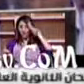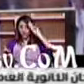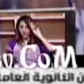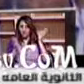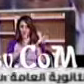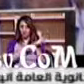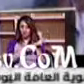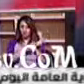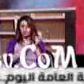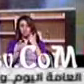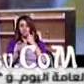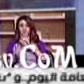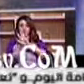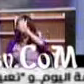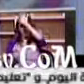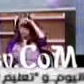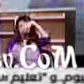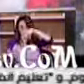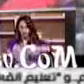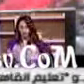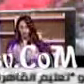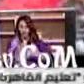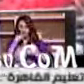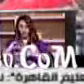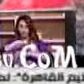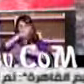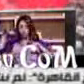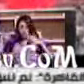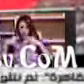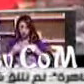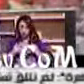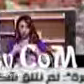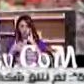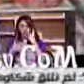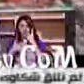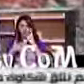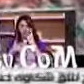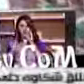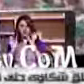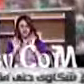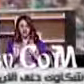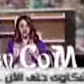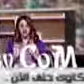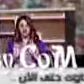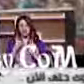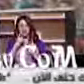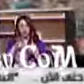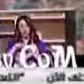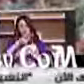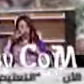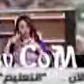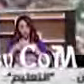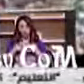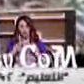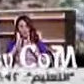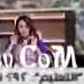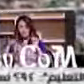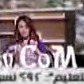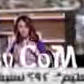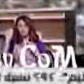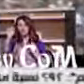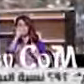وجنوب هذا الوطن يسعى ويسع الجميع هذا الوطن هو للجميع